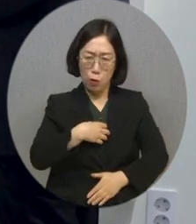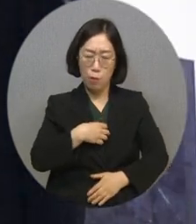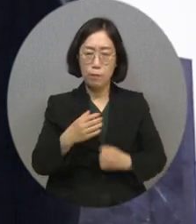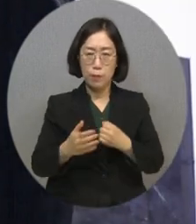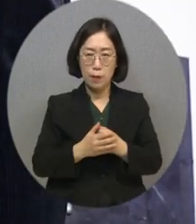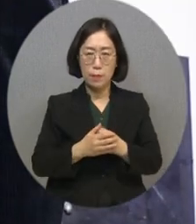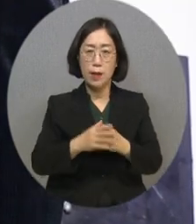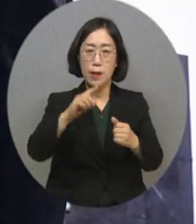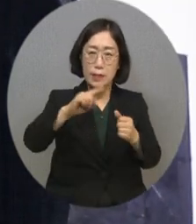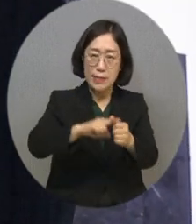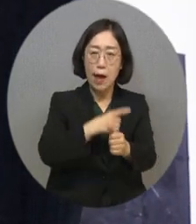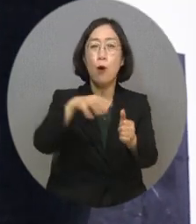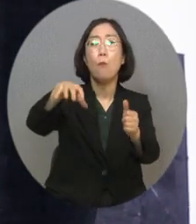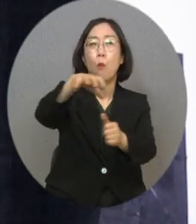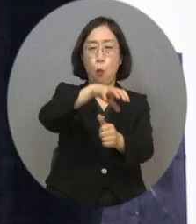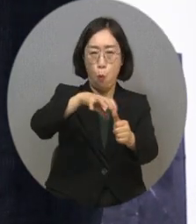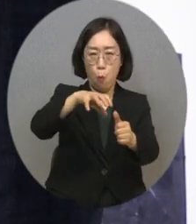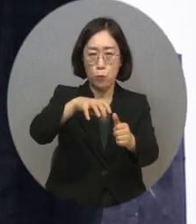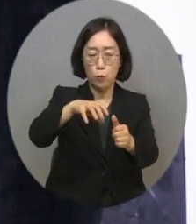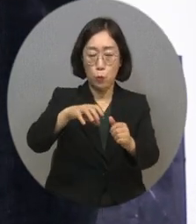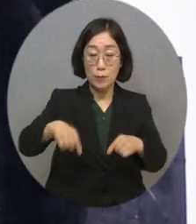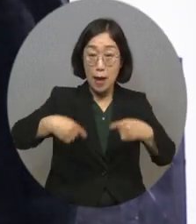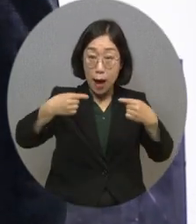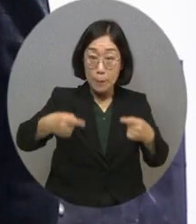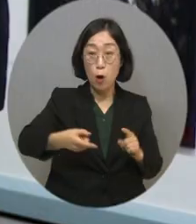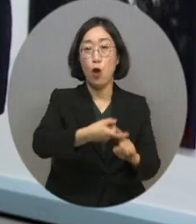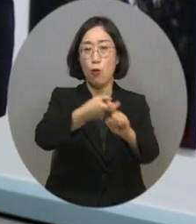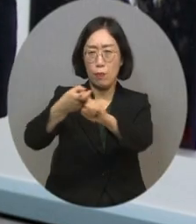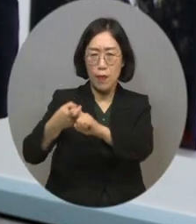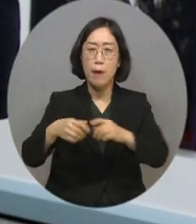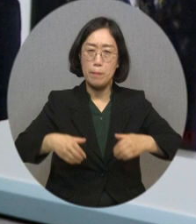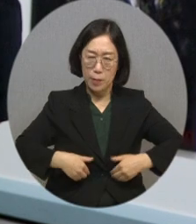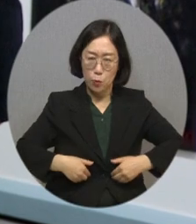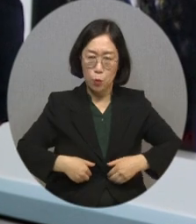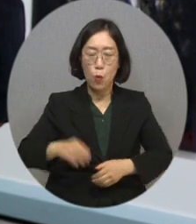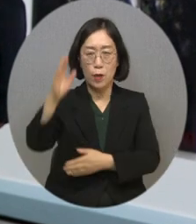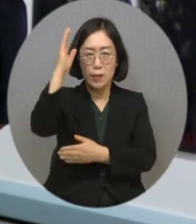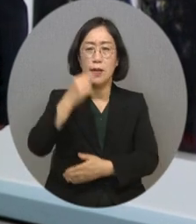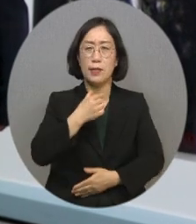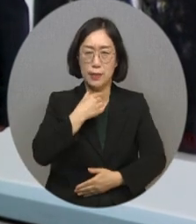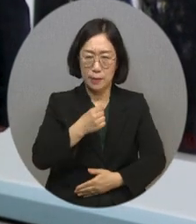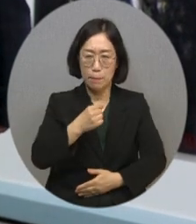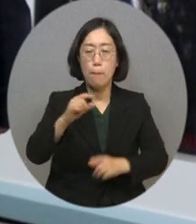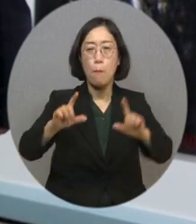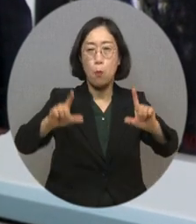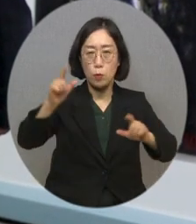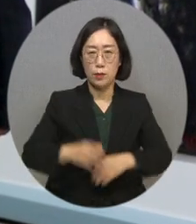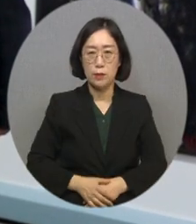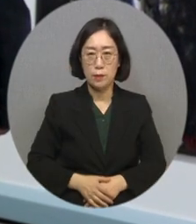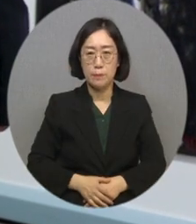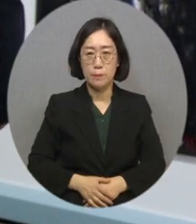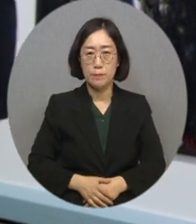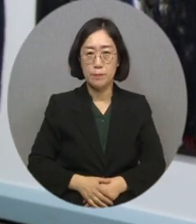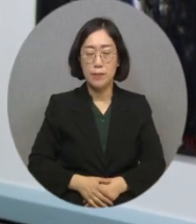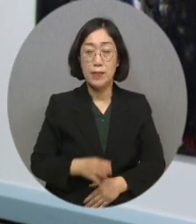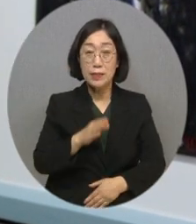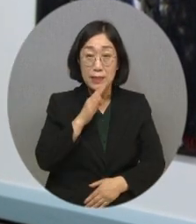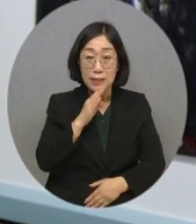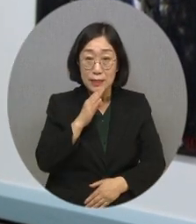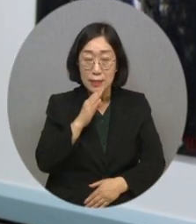문제와 참여 연대의 힘에 관한 이야기입니다. 지속가능한 세상을 위해서는 정민 중에